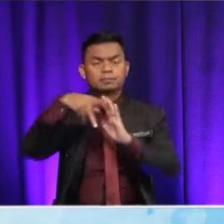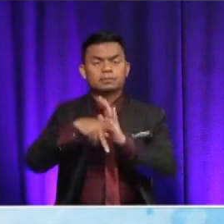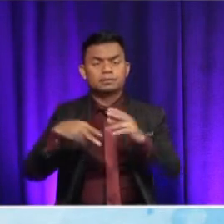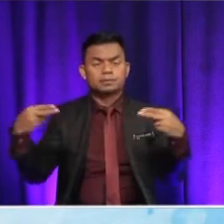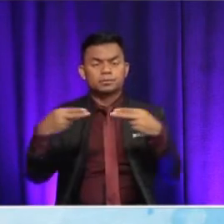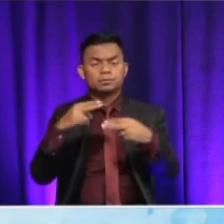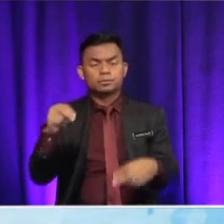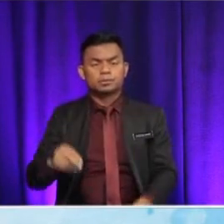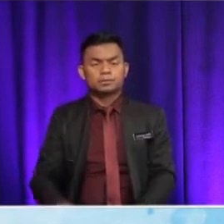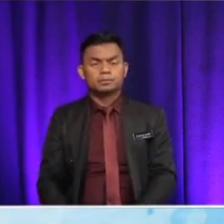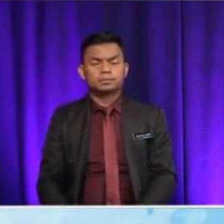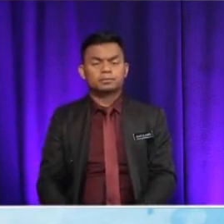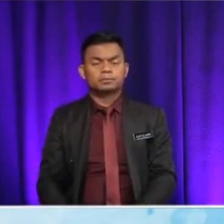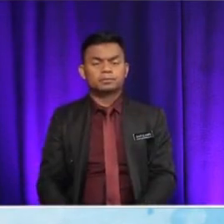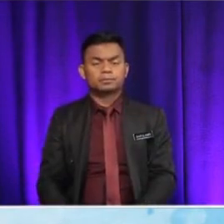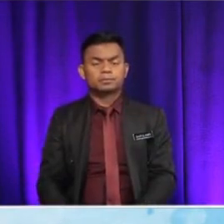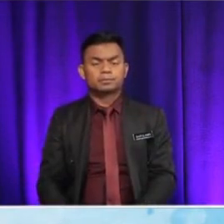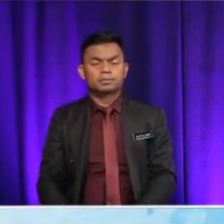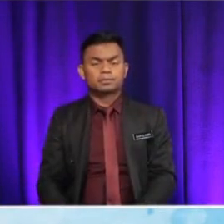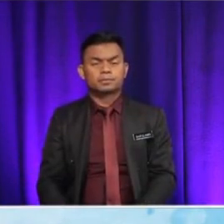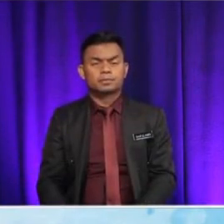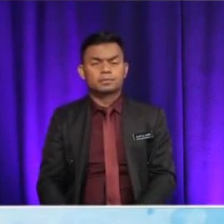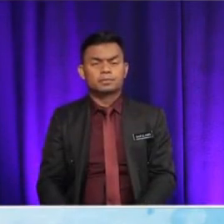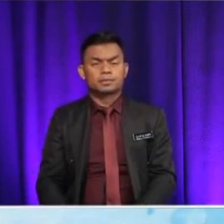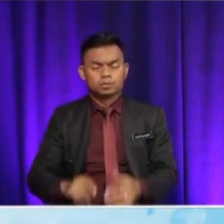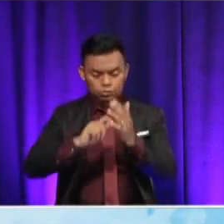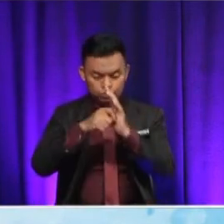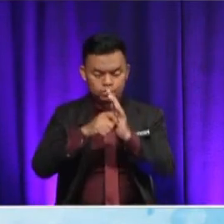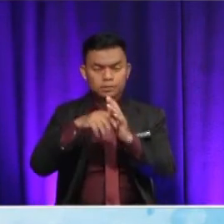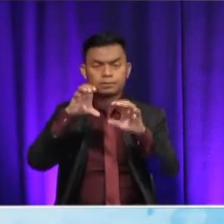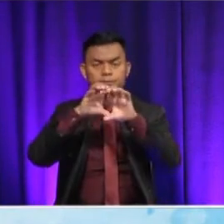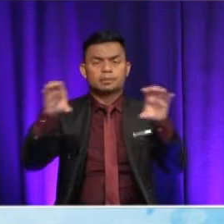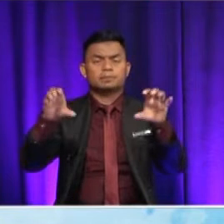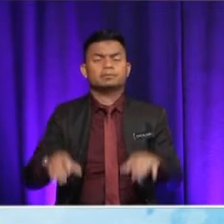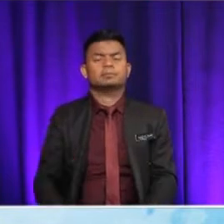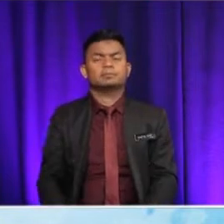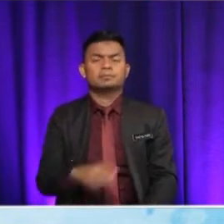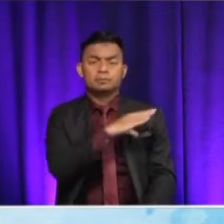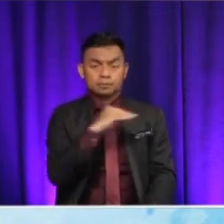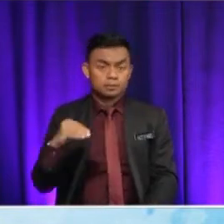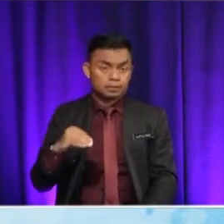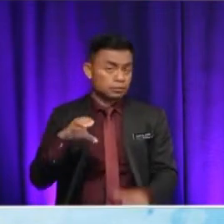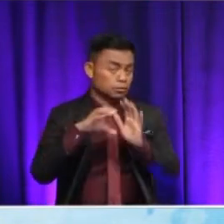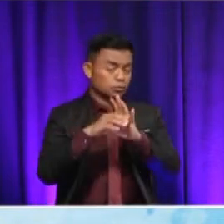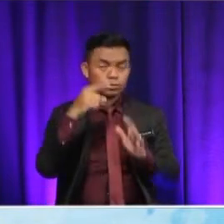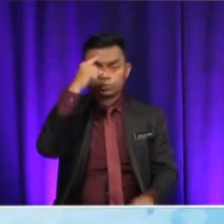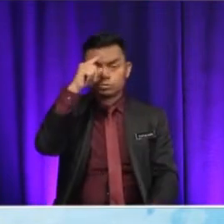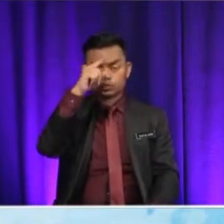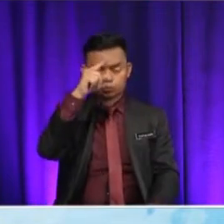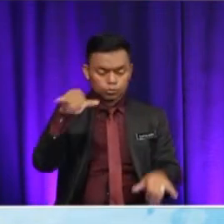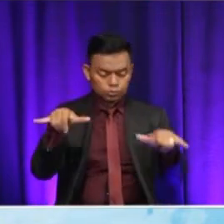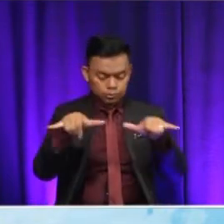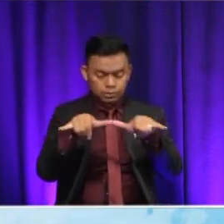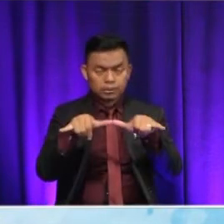pipe utama ialah C. C apa? Kunci pipe. Dan contoh menyukat air yang digunakan mestilah A, iaitu